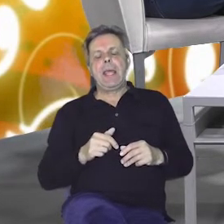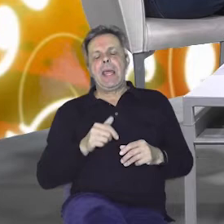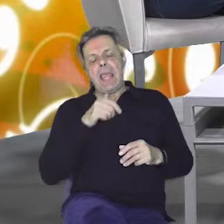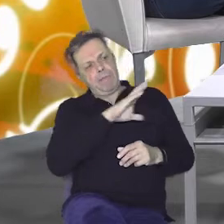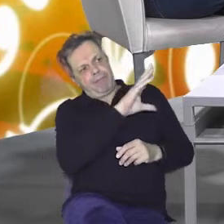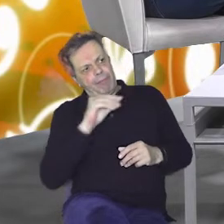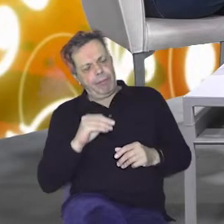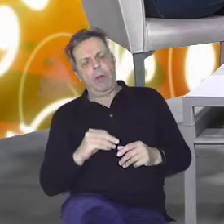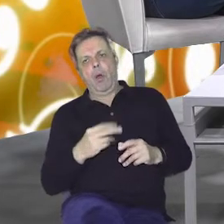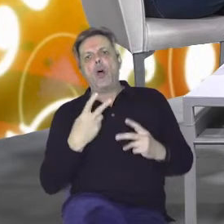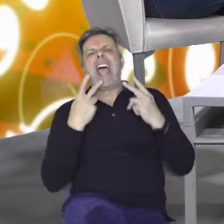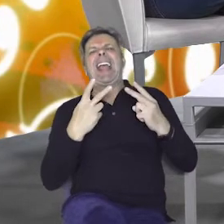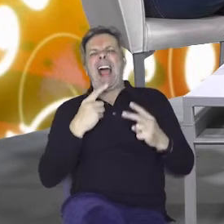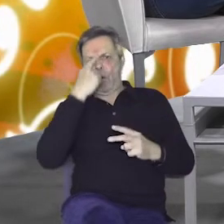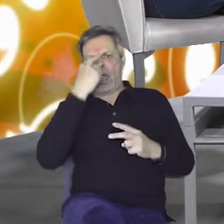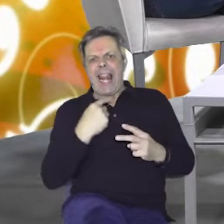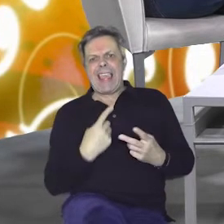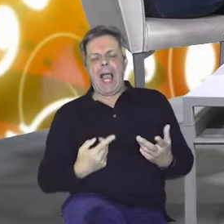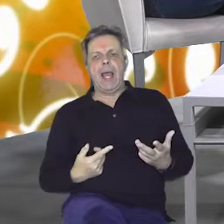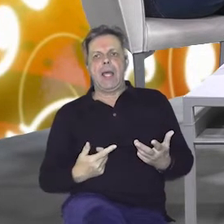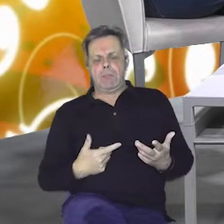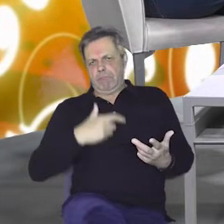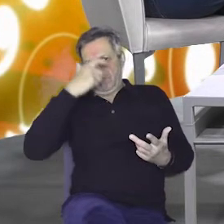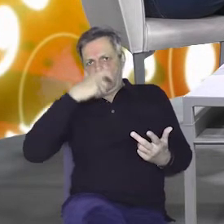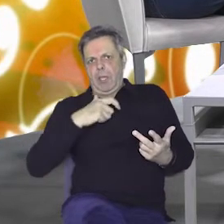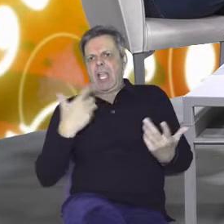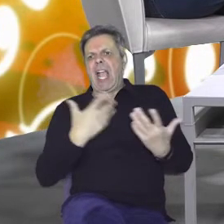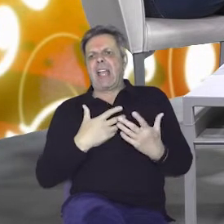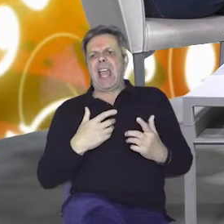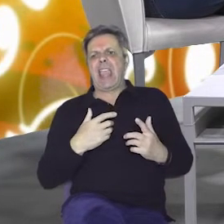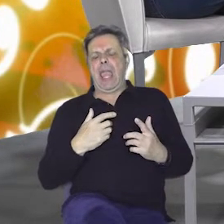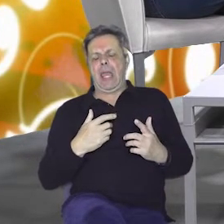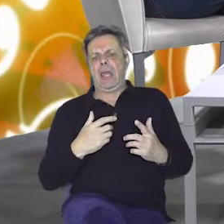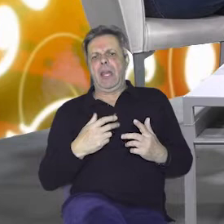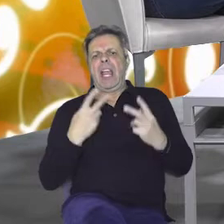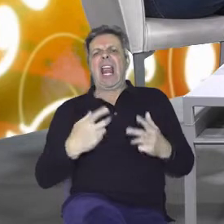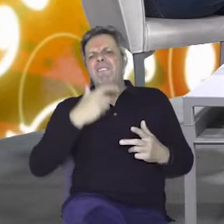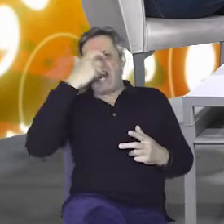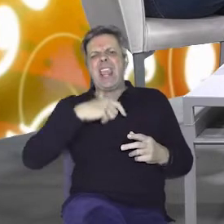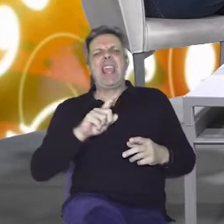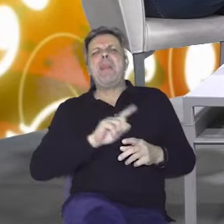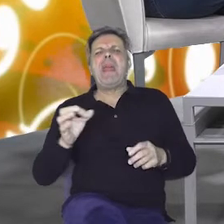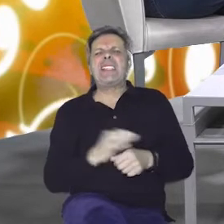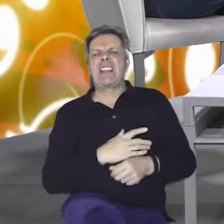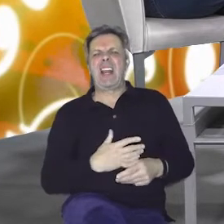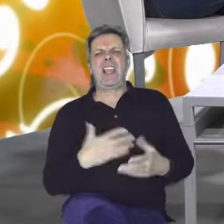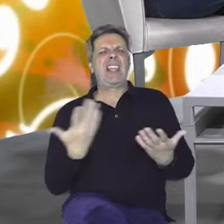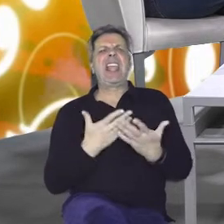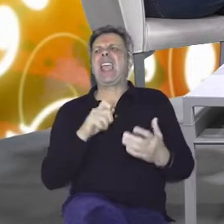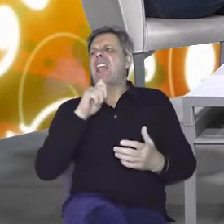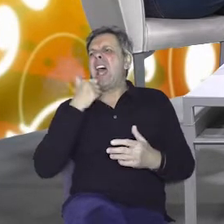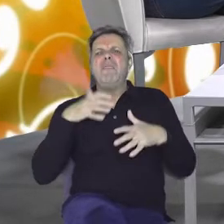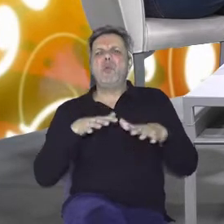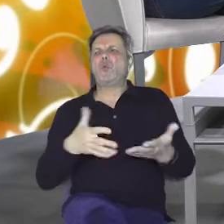je glavni lik, kad je Damir ljut, nesretan, gdje je ta čovječnost, kako je to sve